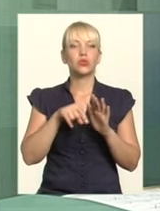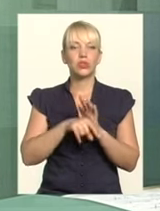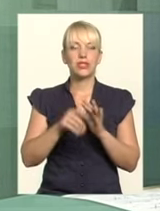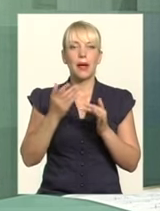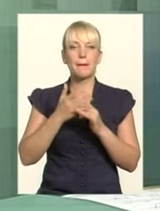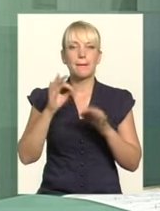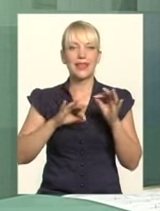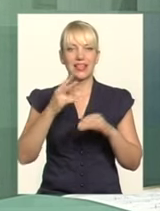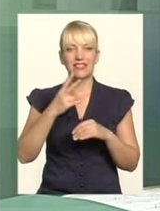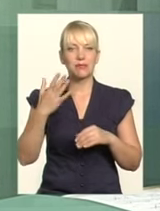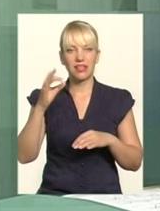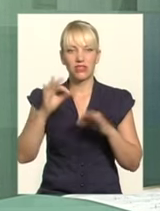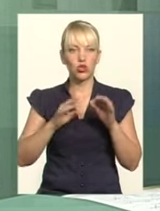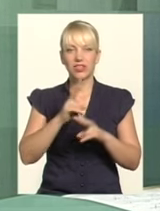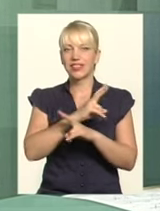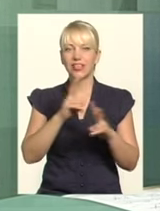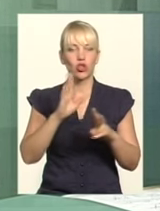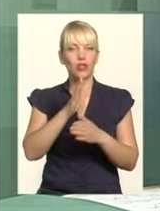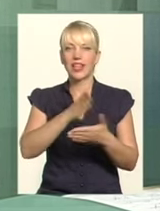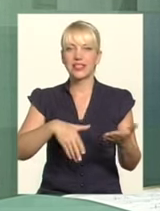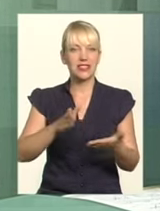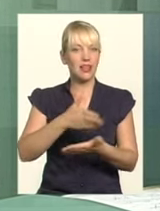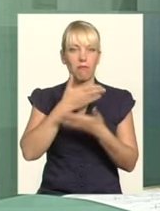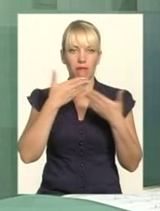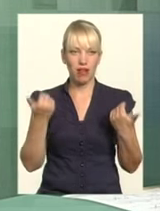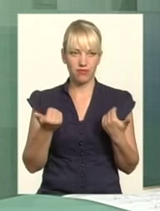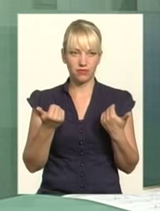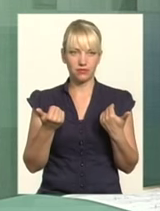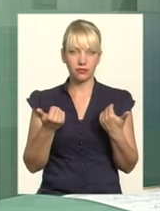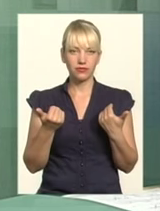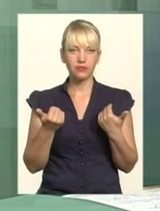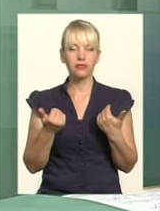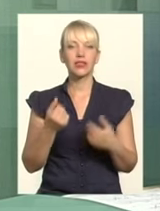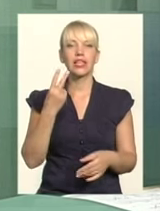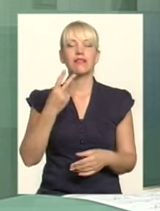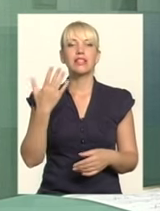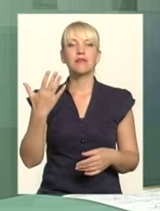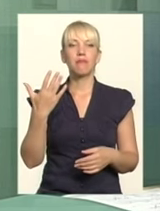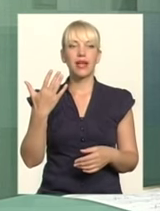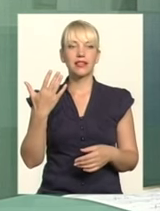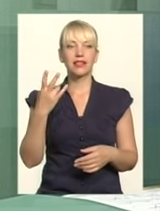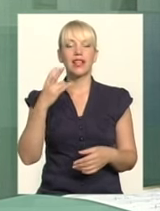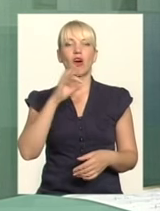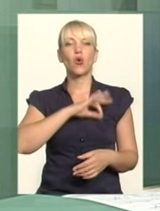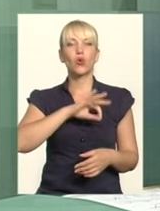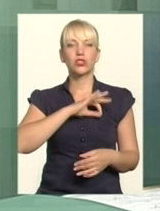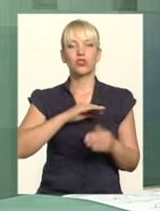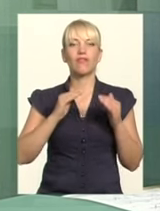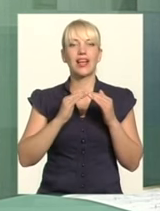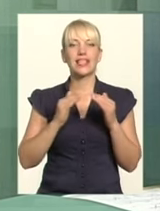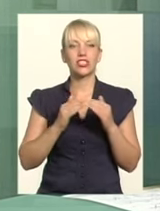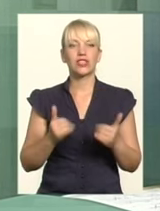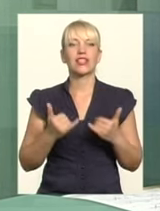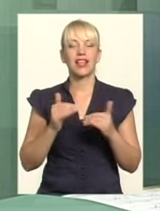пільги в 25%, то ніхто її не знімав. Повторю, 25% на користування житлом для